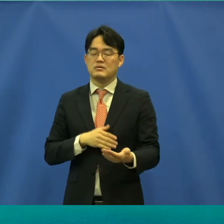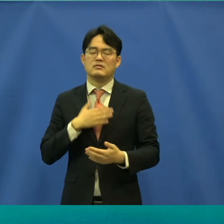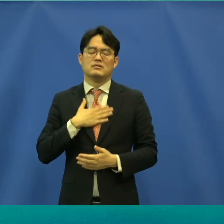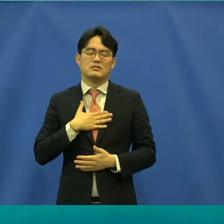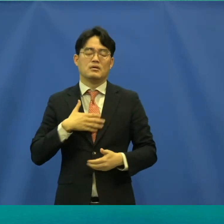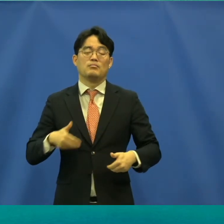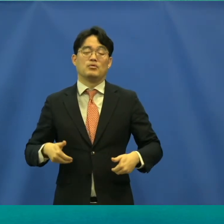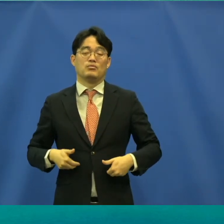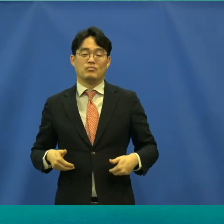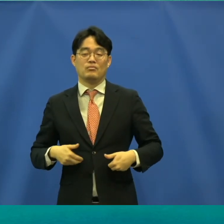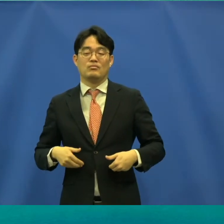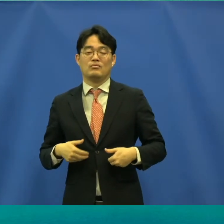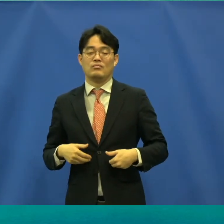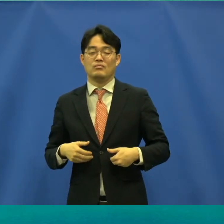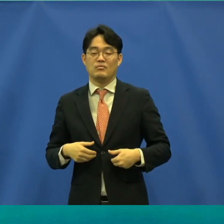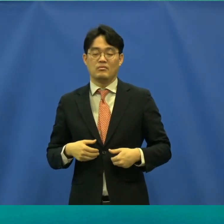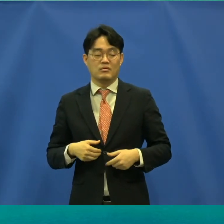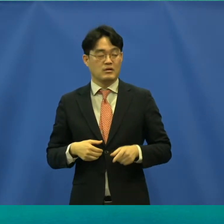숨겨버렸어요.